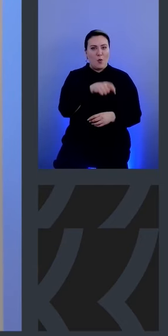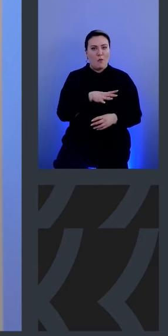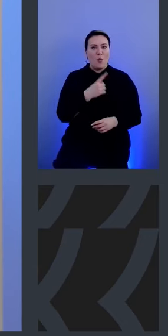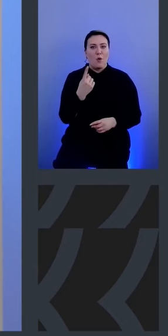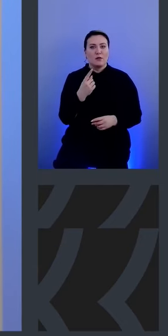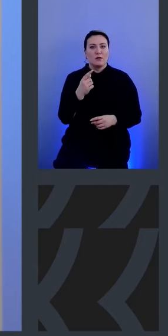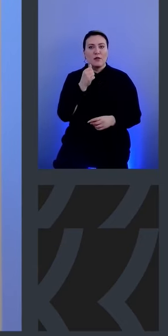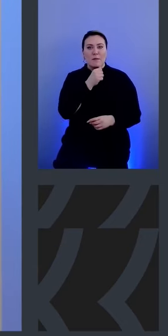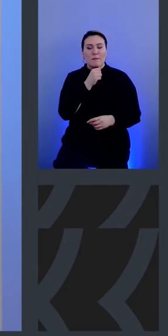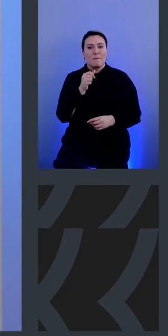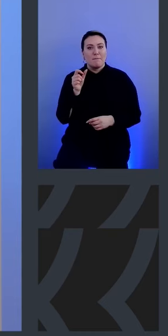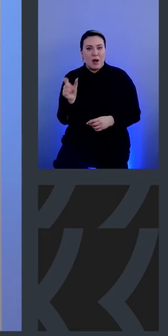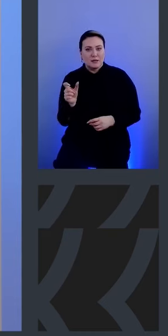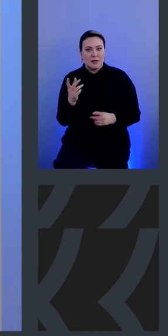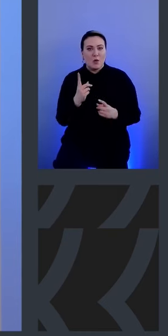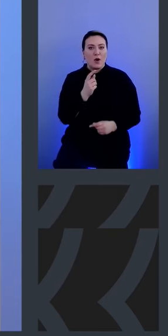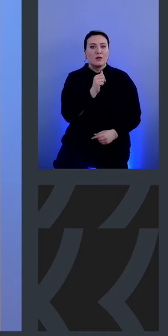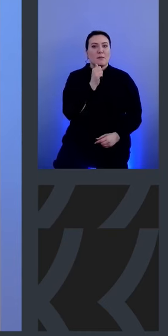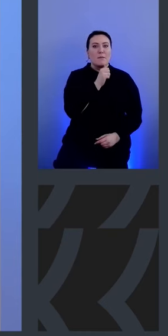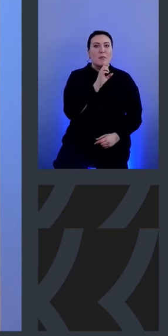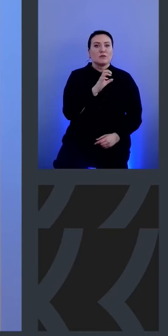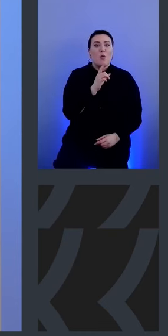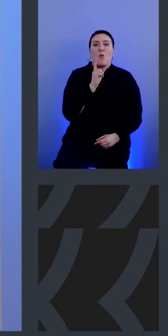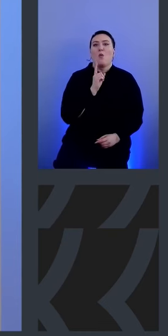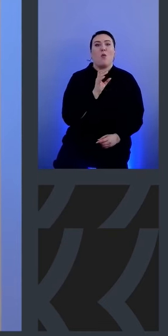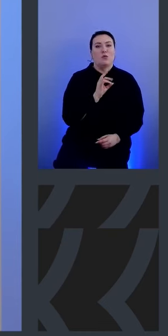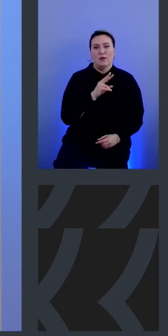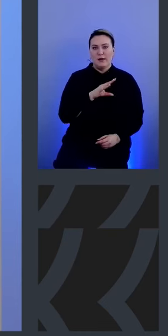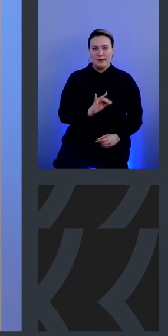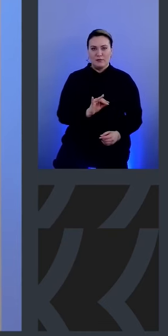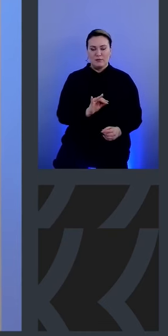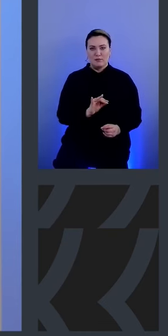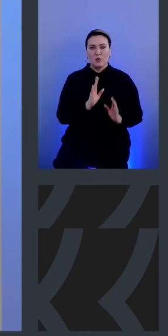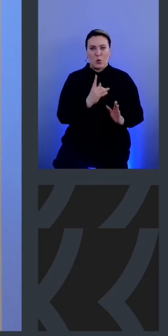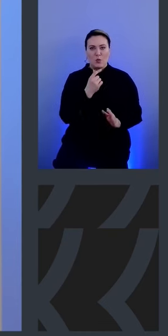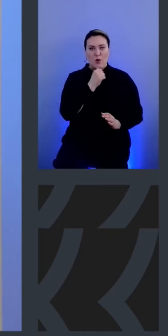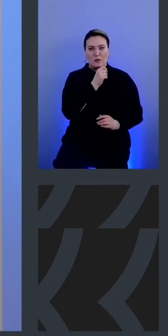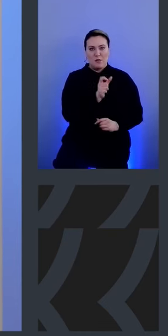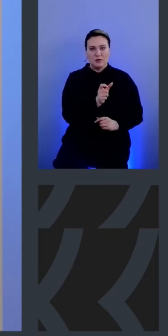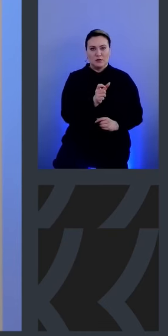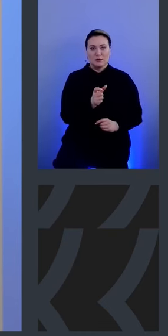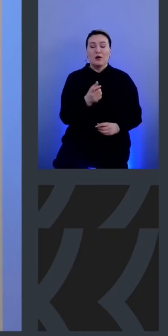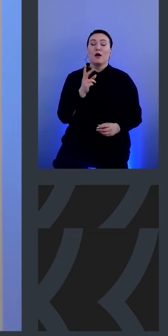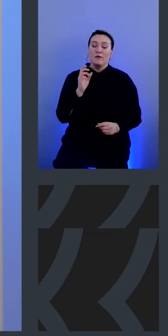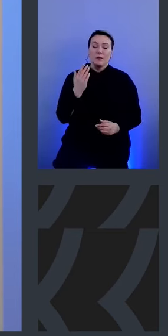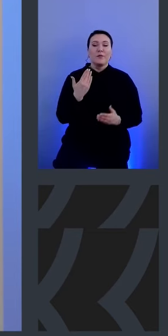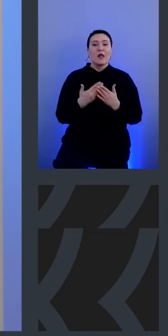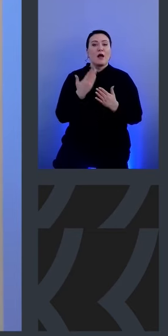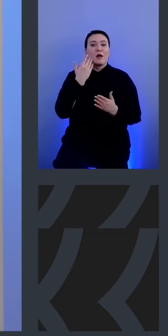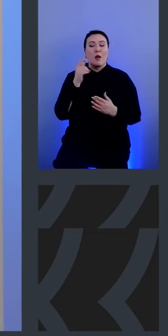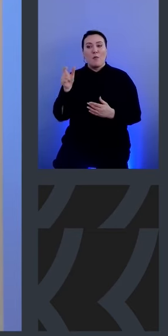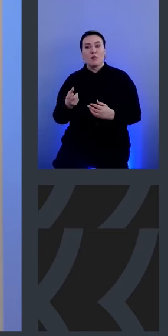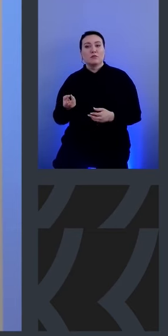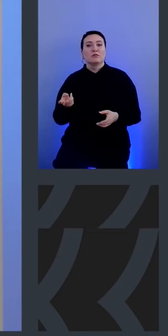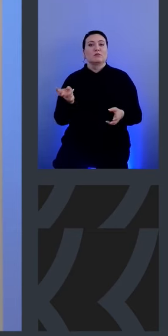OnePass или OnePass only у пользователя? OnePass only, что нет возможности ввести потом пароль. Да, мы, когда пользователь приходит